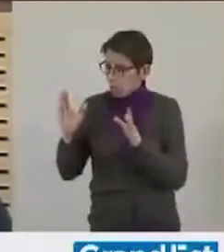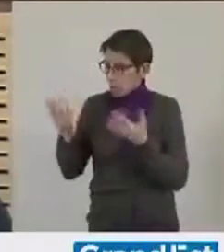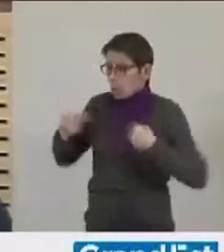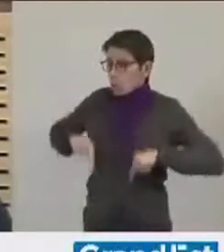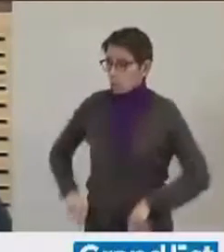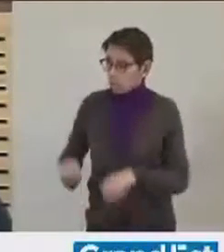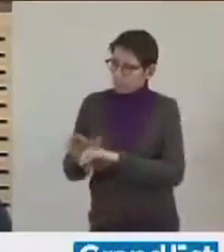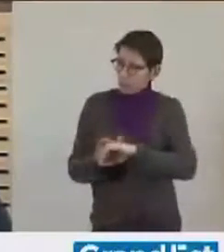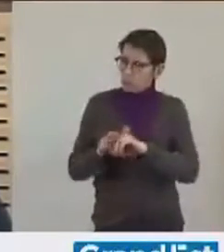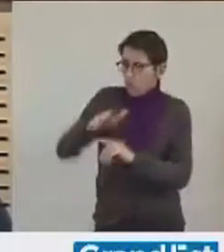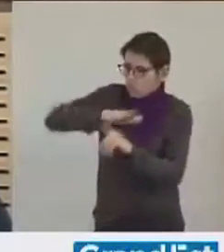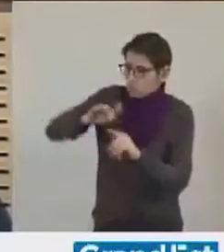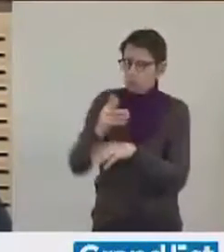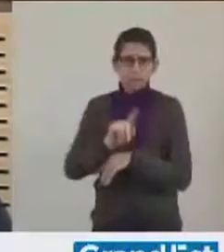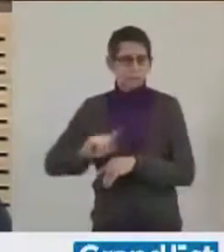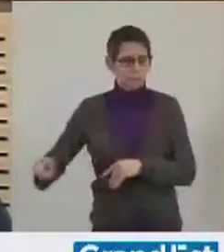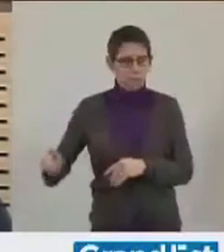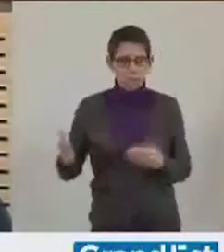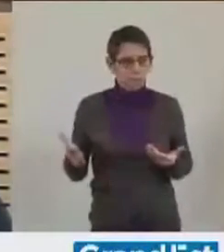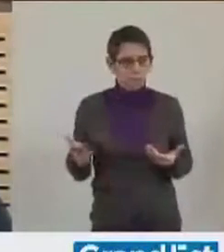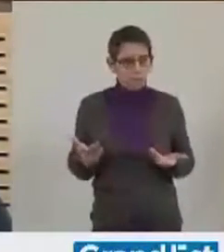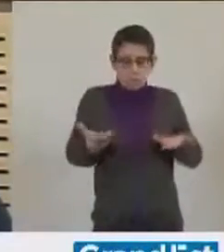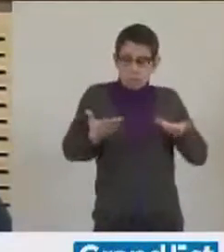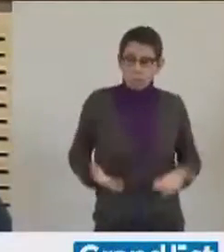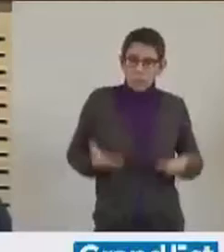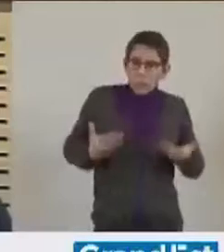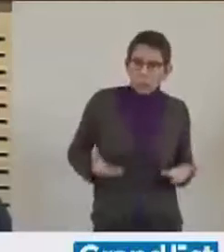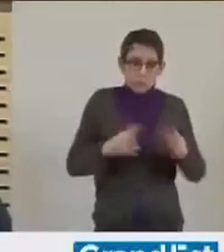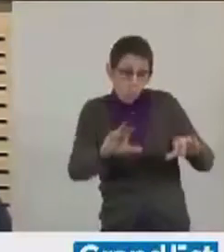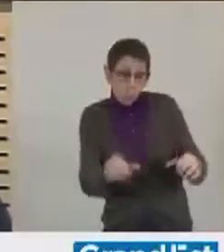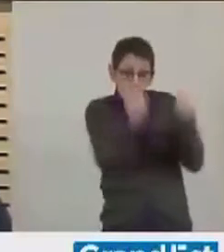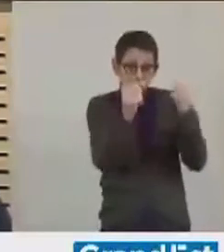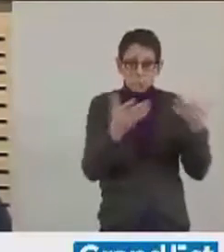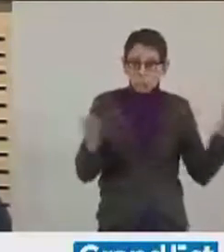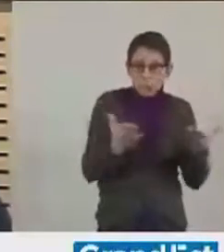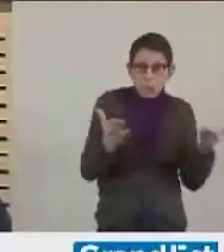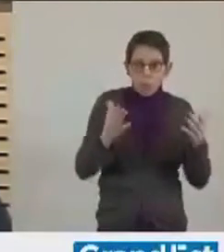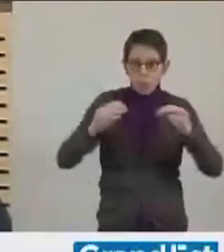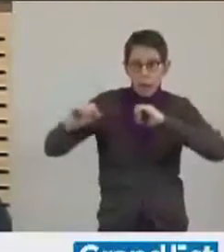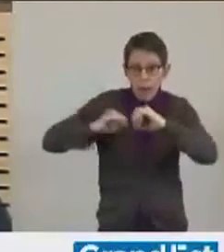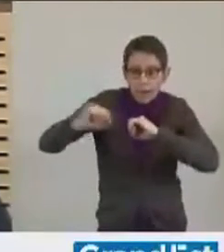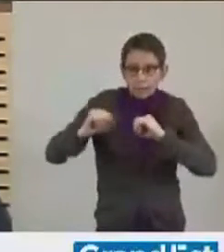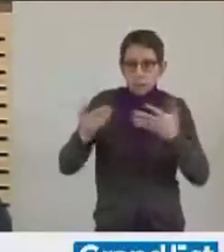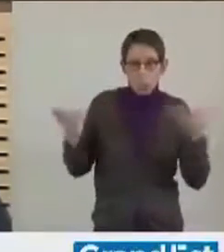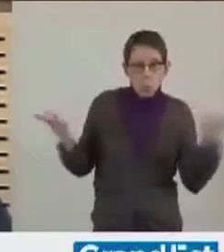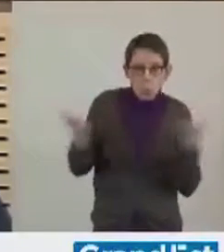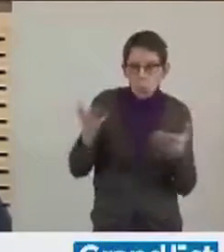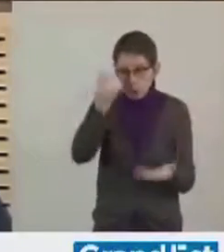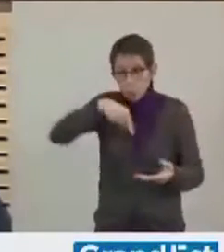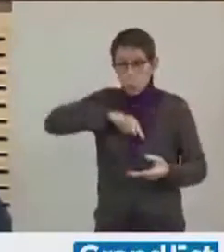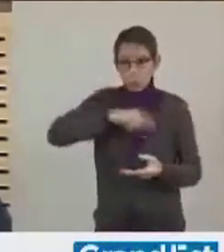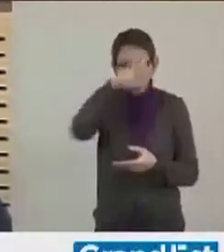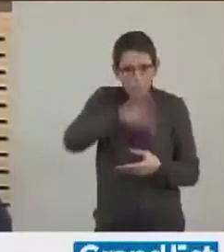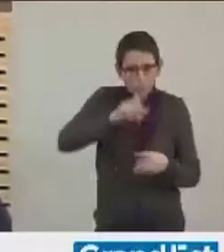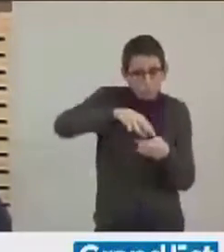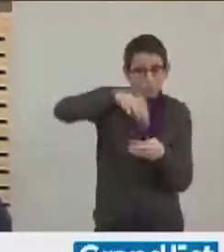question qui nous est posée, c'est dans les compétences, dans les possibilités d'action que nous avons, nous, élus régionaux,